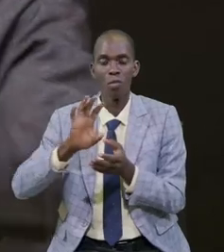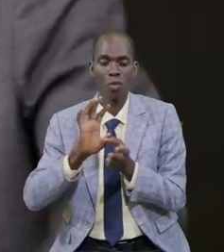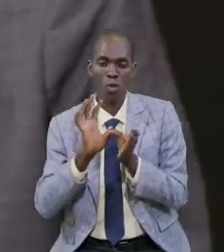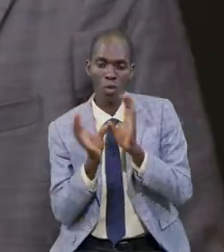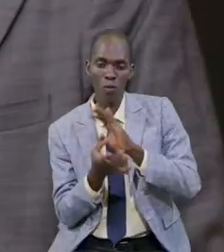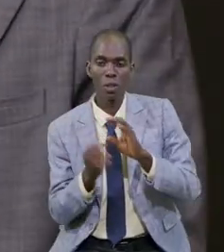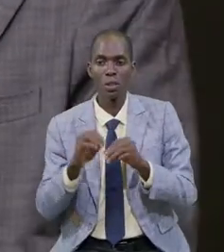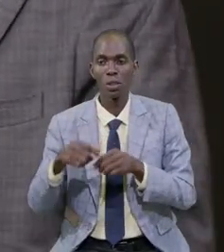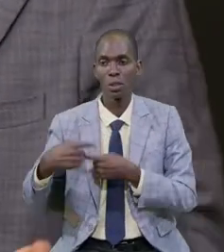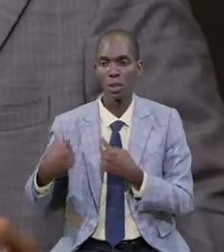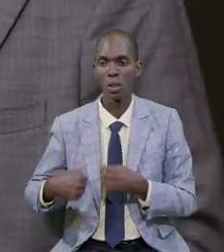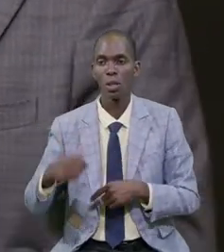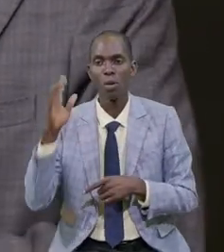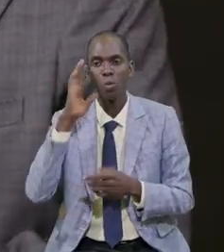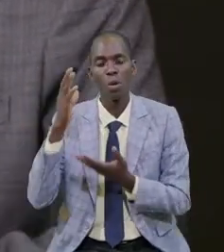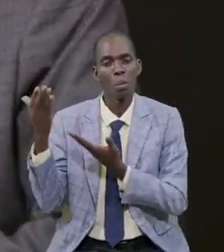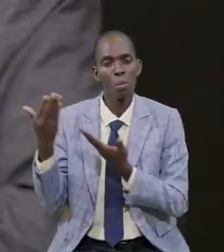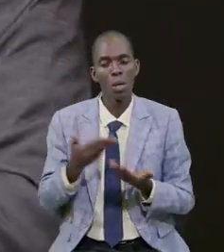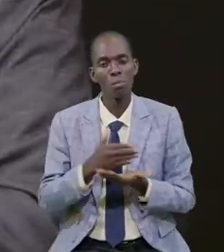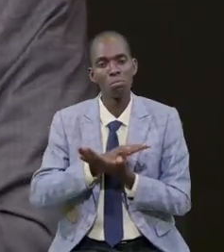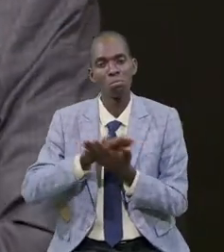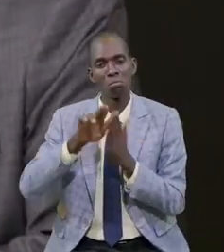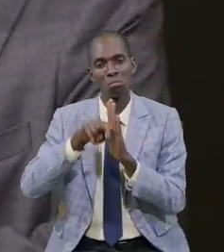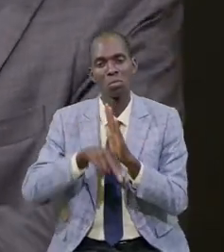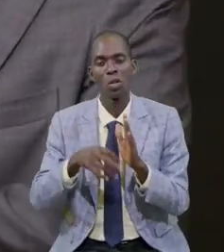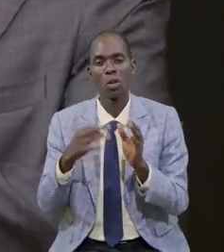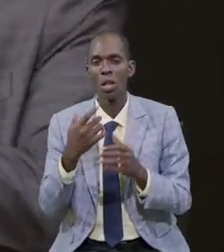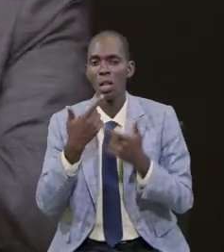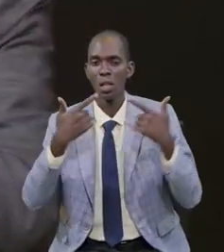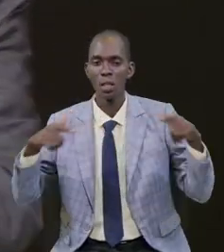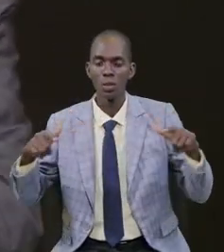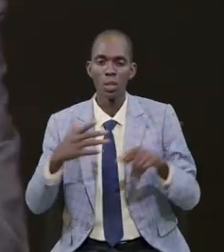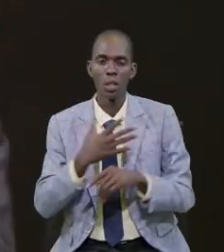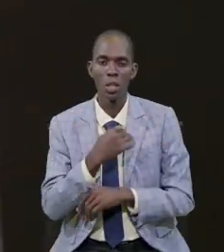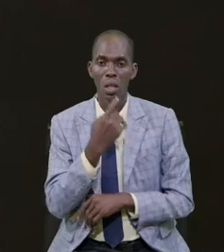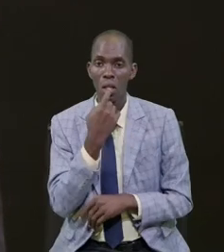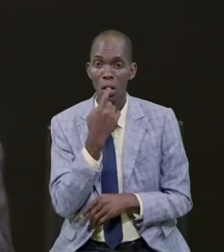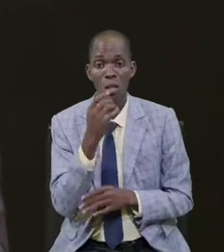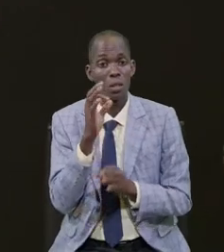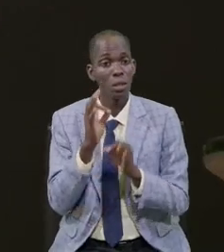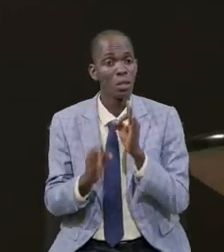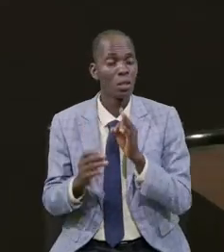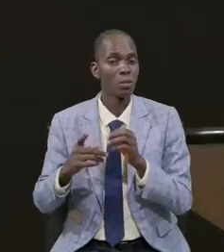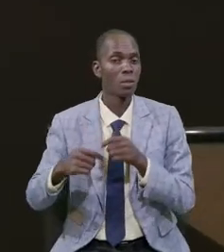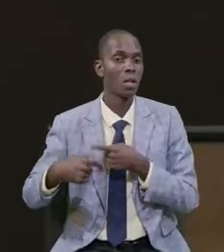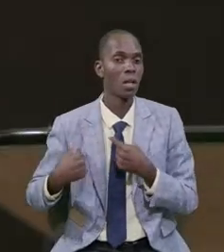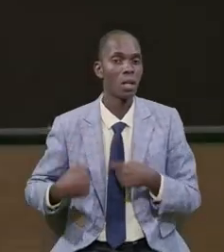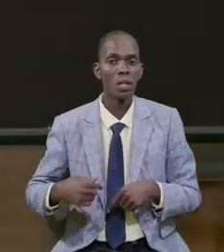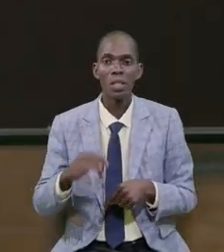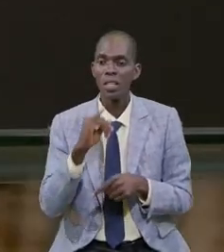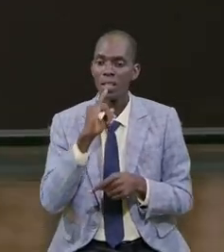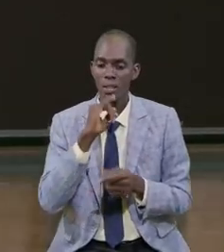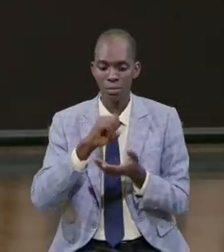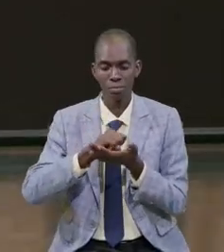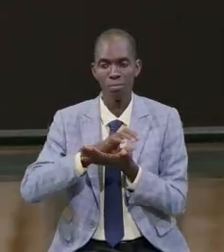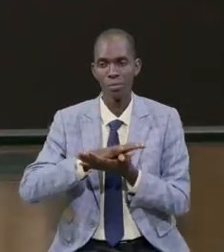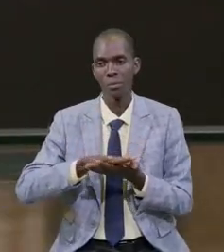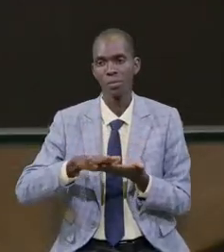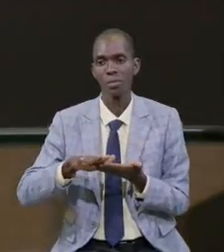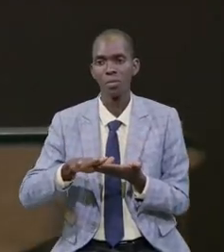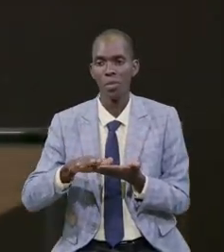La conversion dans le cœur va apporter la pureté de langue. Si la langue est